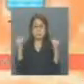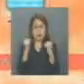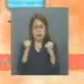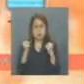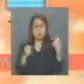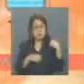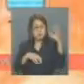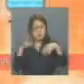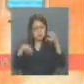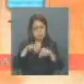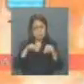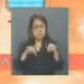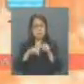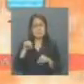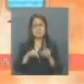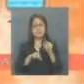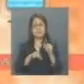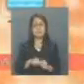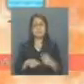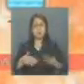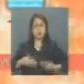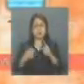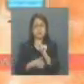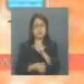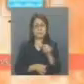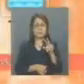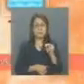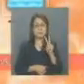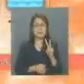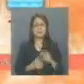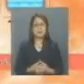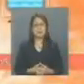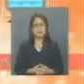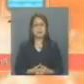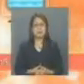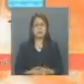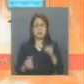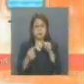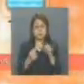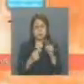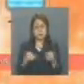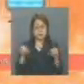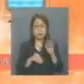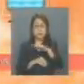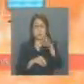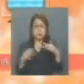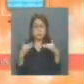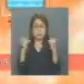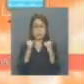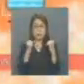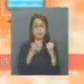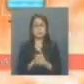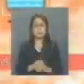งๆร้อยละ20ของพื้นที่อุณหภูมิระหว่าง 20-32 องศาเซลเซียสสำหรับบริเวณเทือกเขาอากาศหนาวอุณหภูมิต่ำ